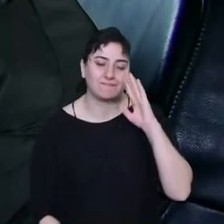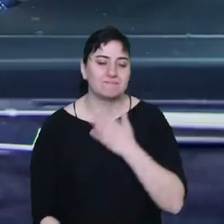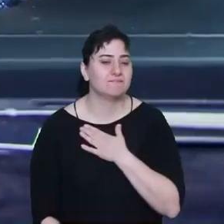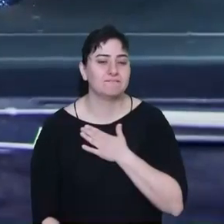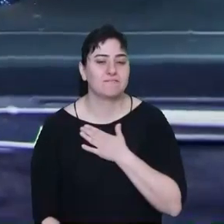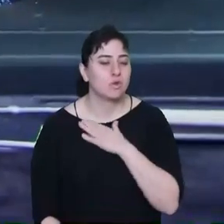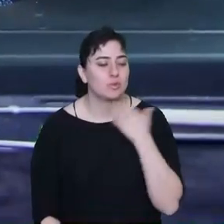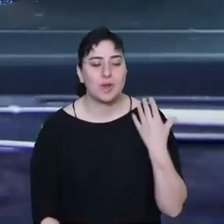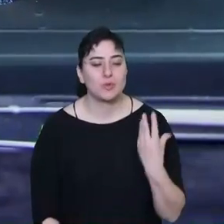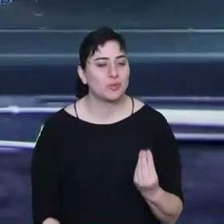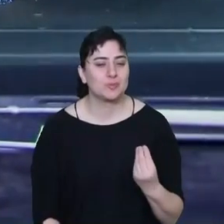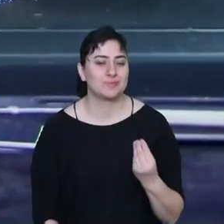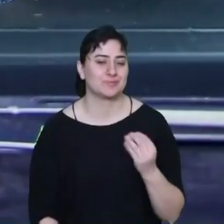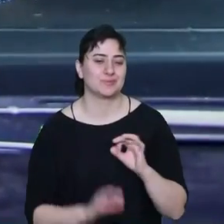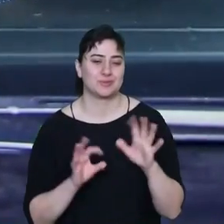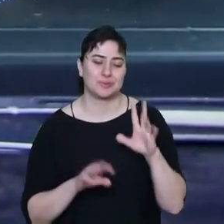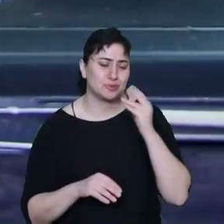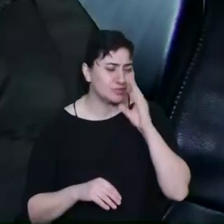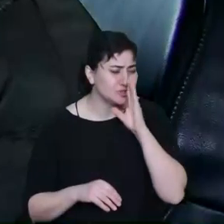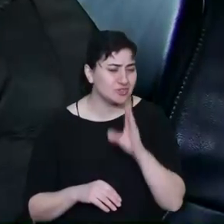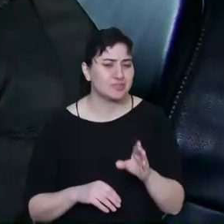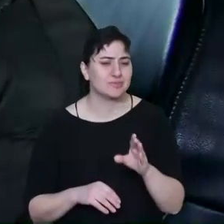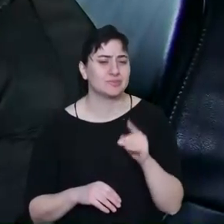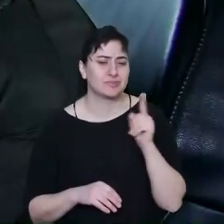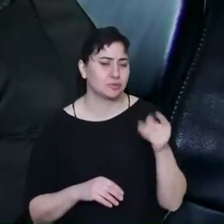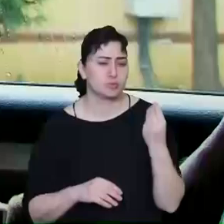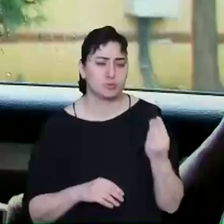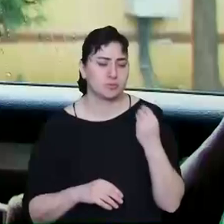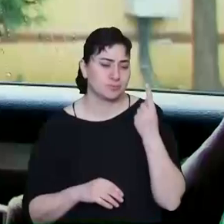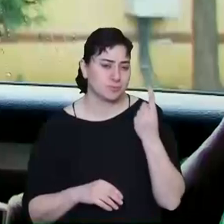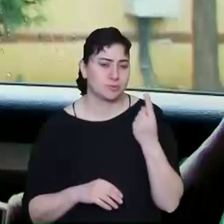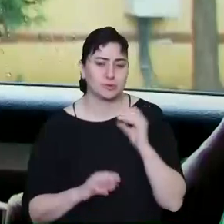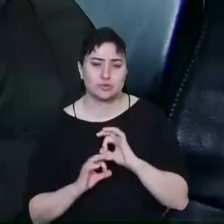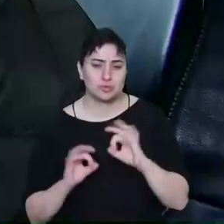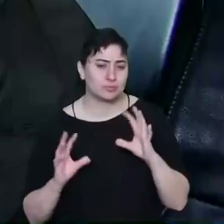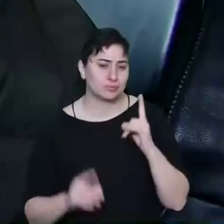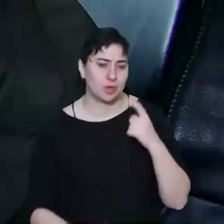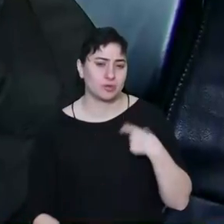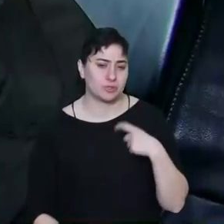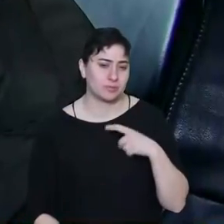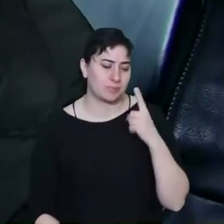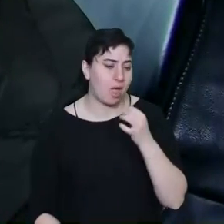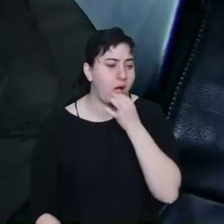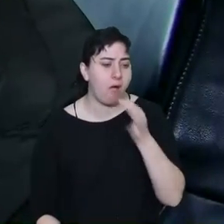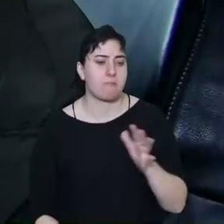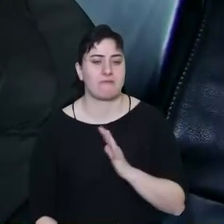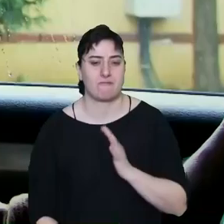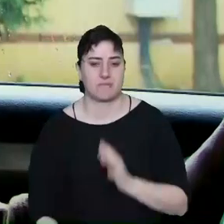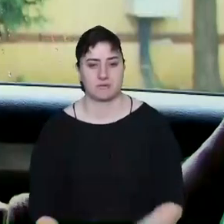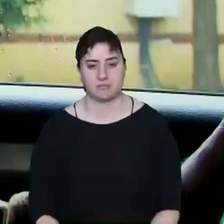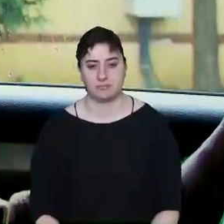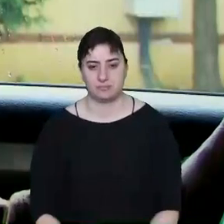oldum. Şu hale bak, vallahi ciddi söylüyorum. Sana çok güzel, çok özel kelepir haberlerim var